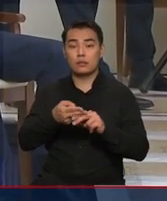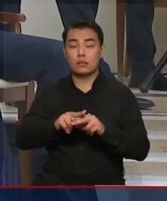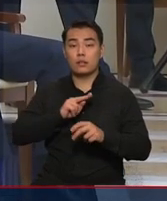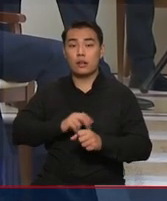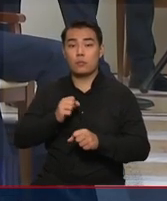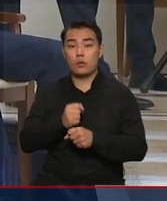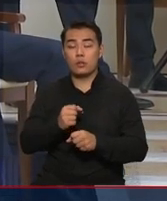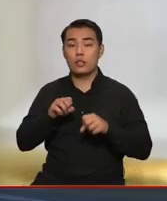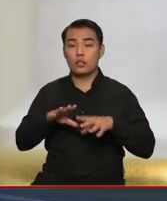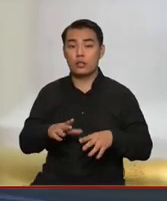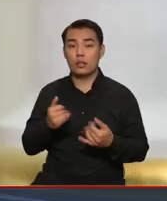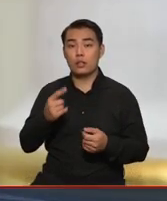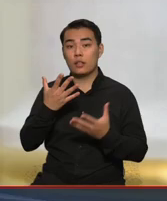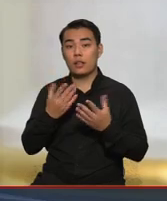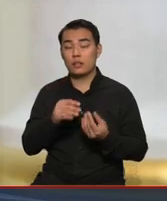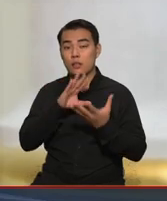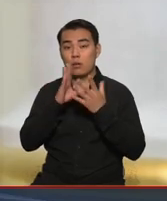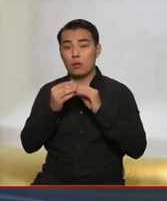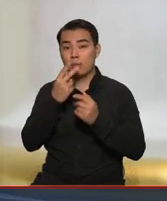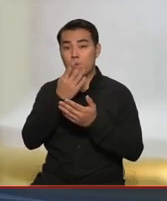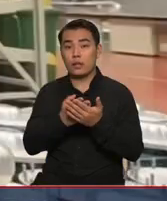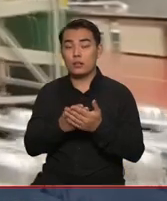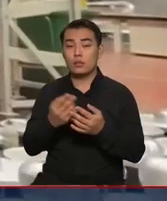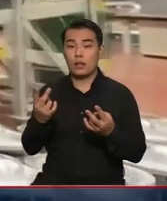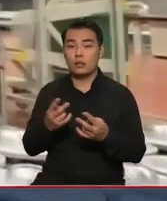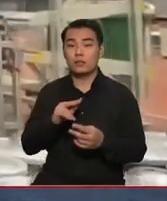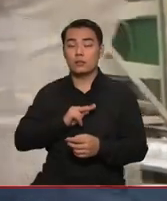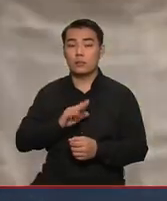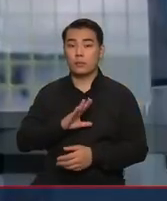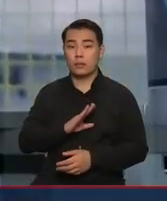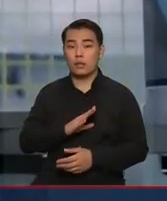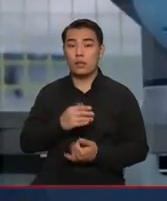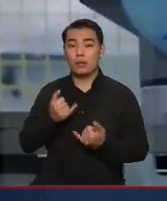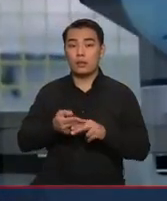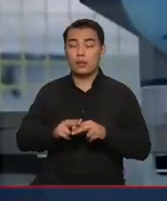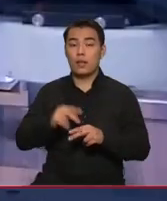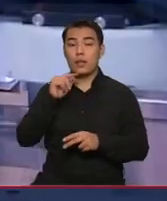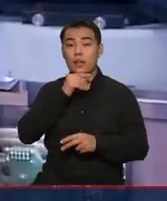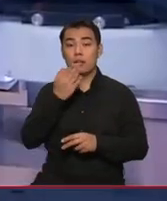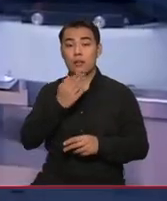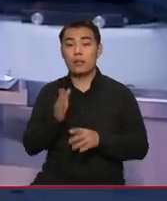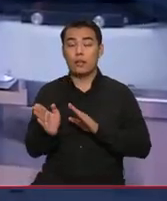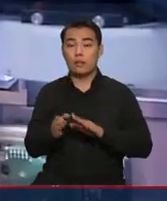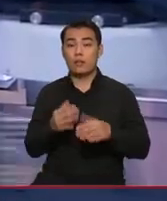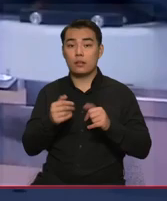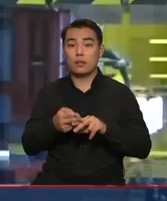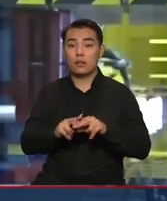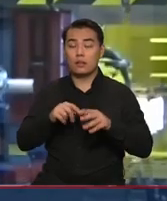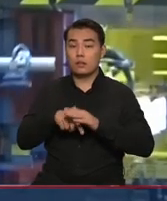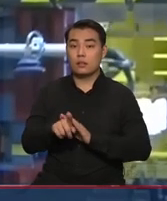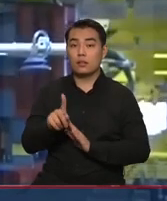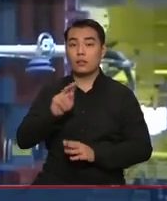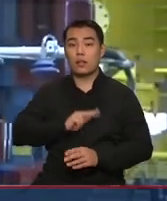шешімдерінде дәл осы күн тәртібінен ауытқымауға тиіс деп санаймыз. Бес ел біріне бірі ұқсас экономикадан кетіп, әлеуеті мен қабілетіне